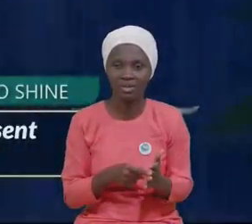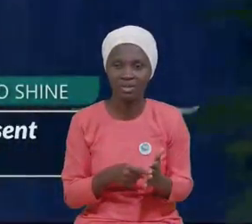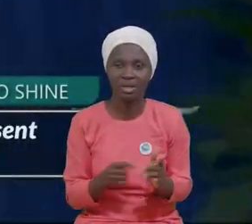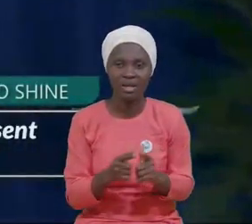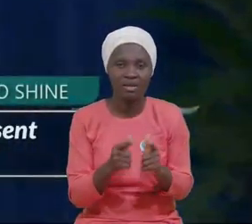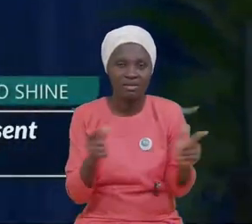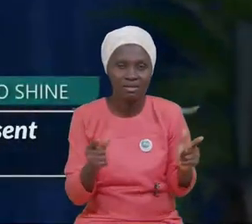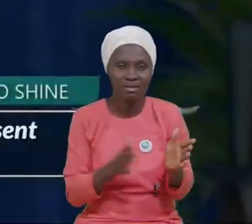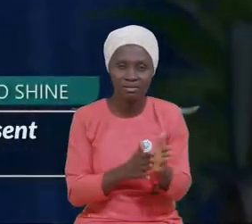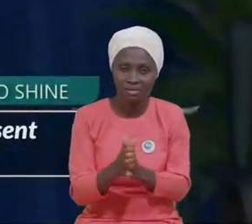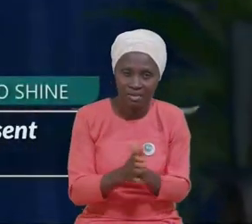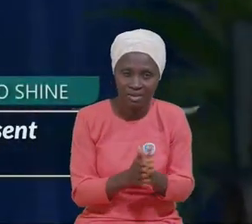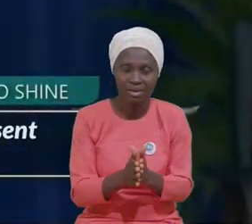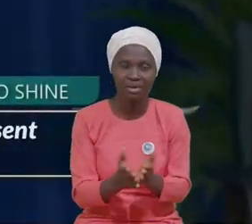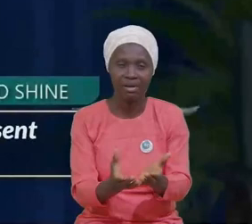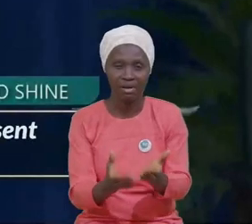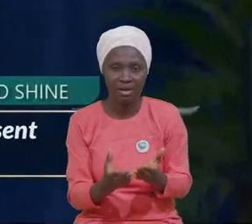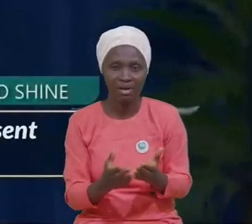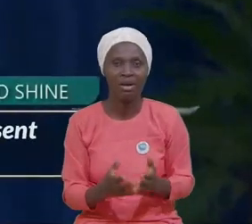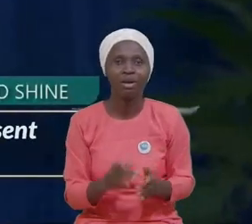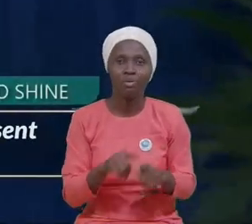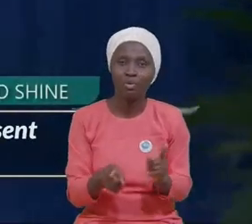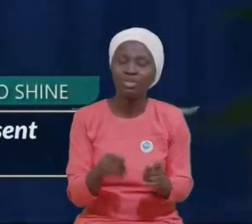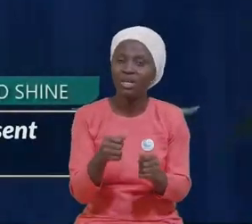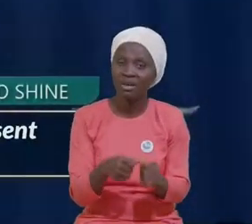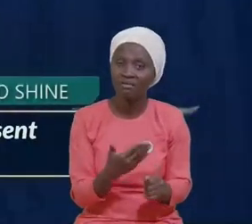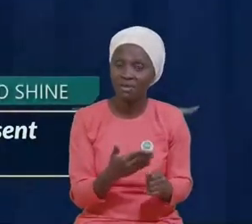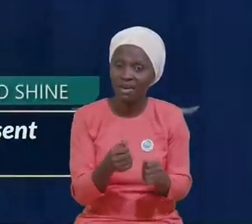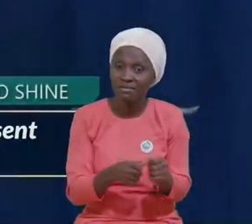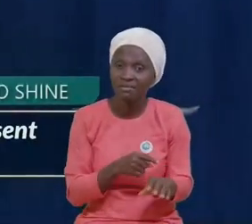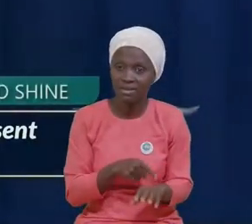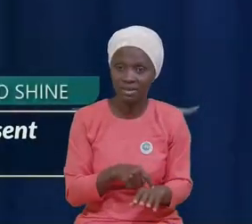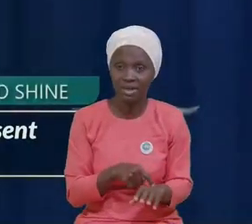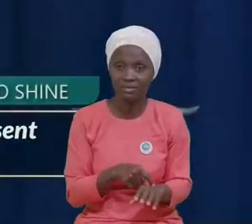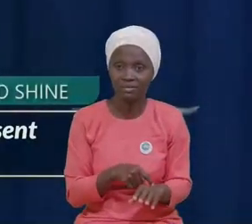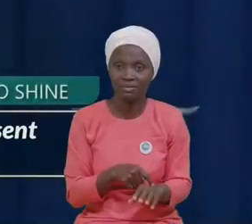gros vide, cette grande ambition, mais chaque fois